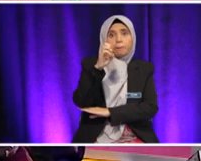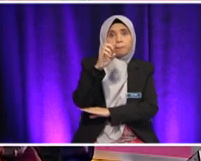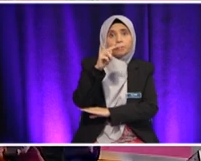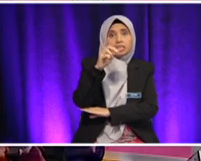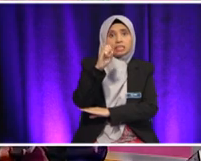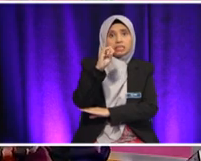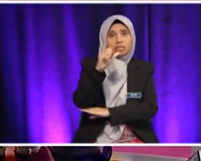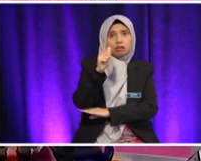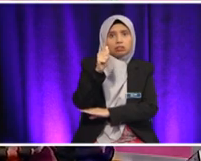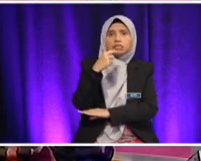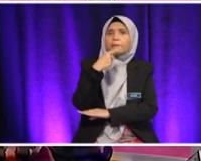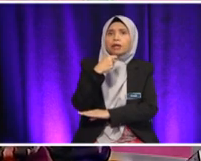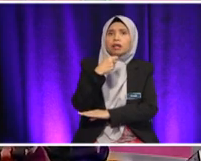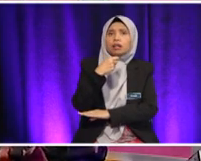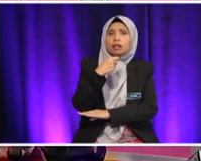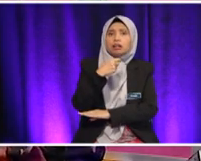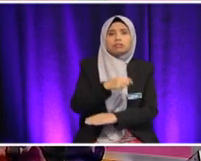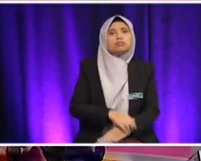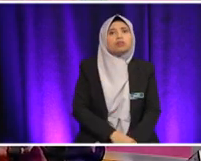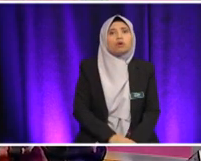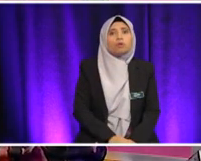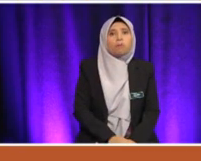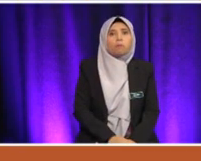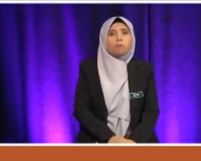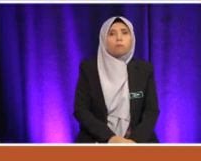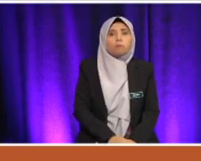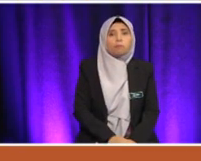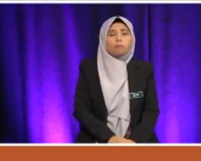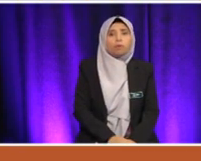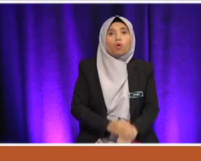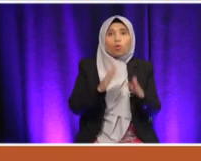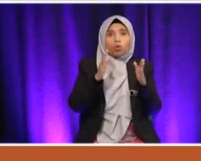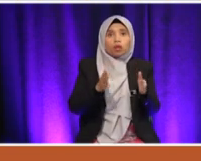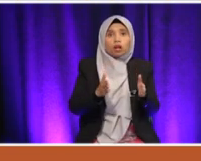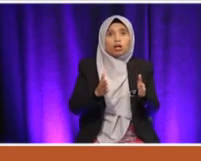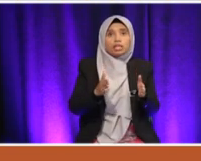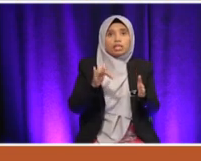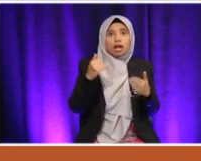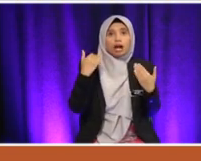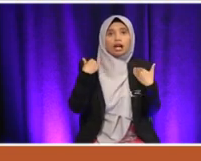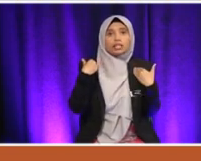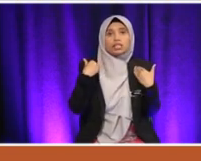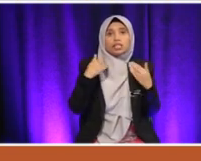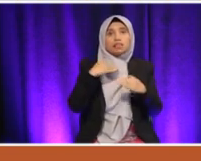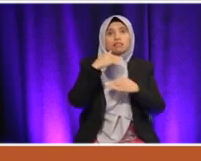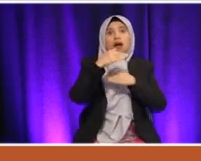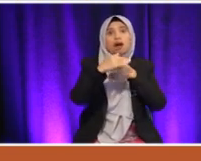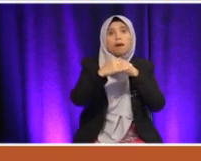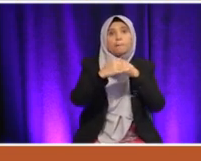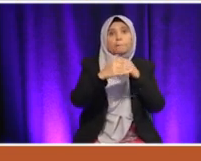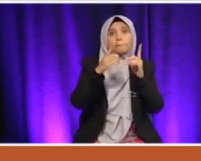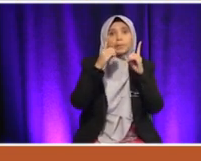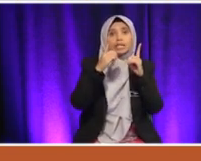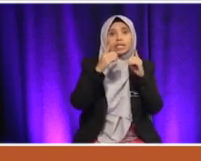jadi saya enggak berisiko ya mengalami dimensi seterusnya orang yang mempunyai tahap pendidikan yang rendah